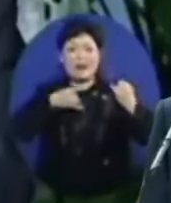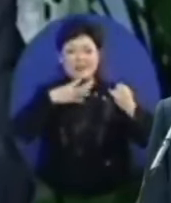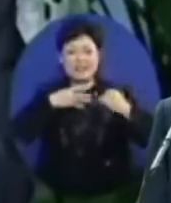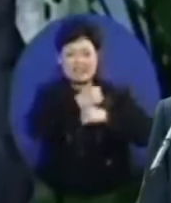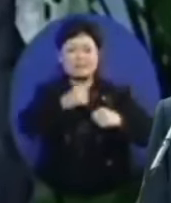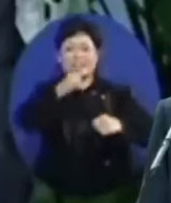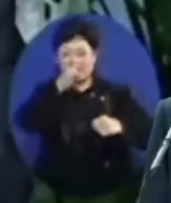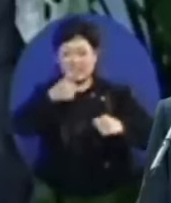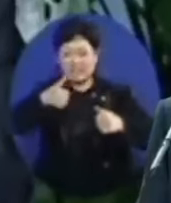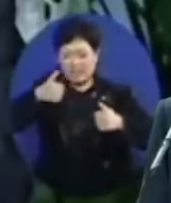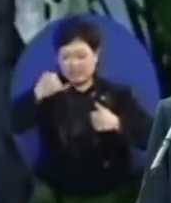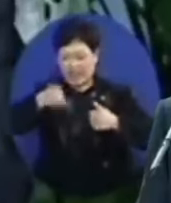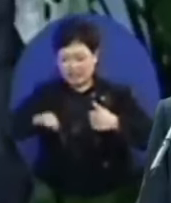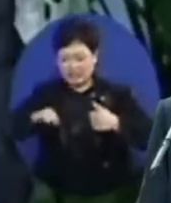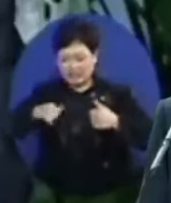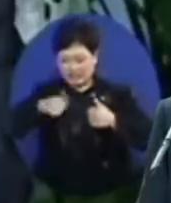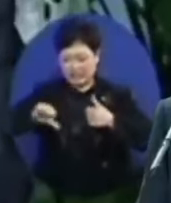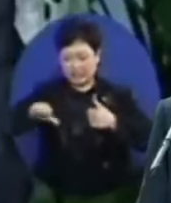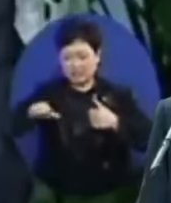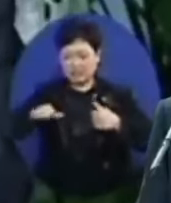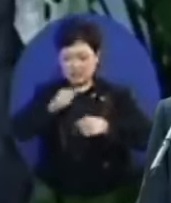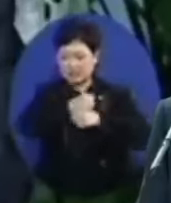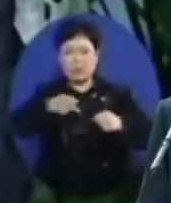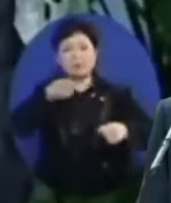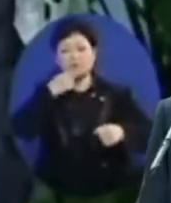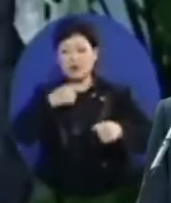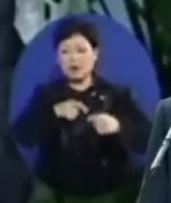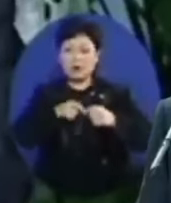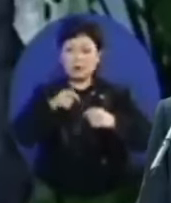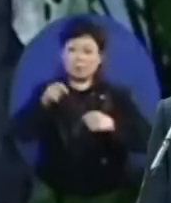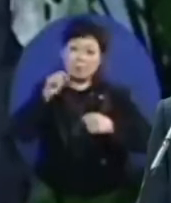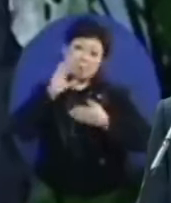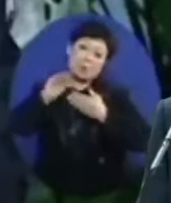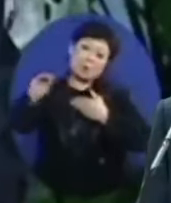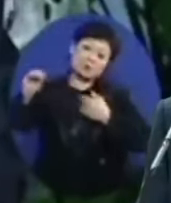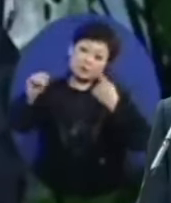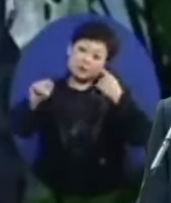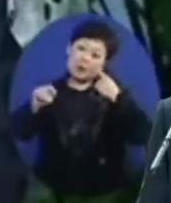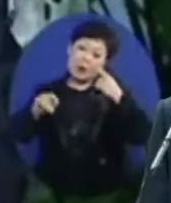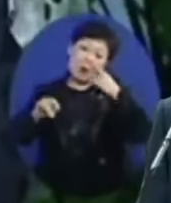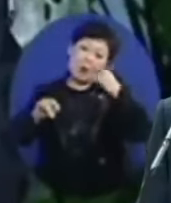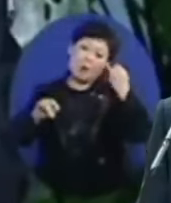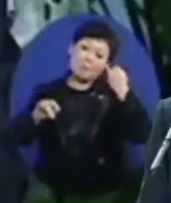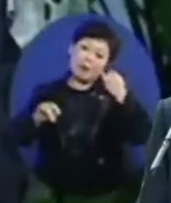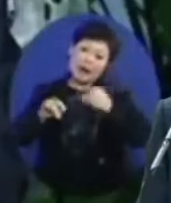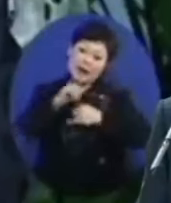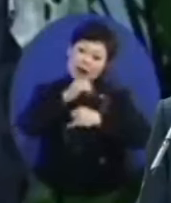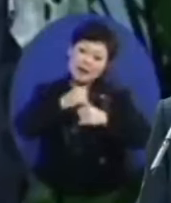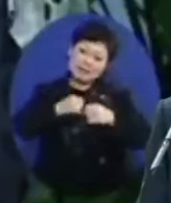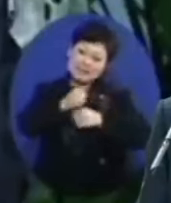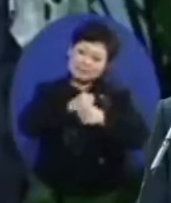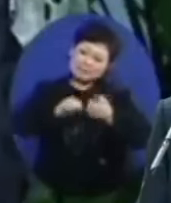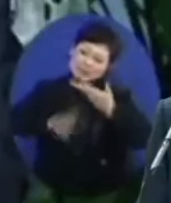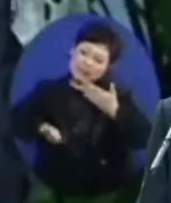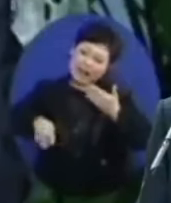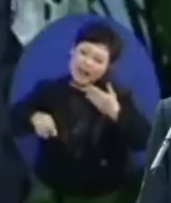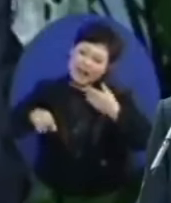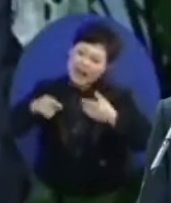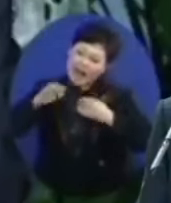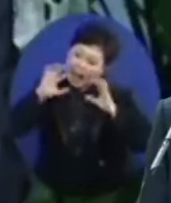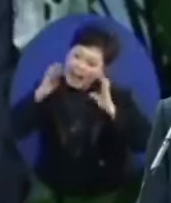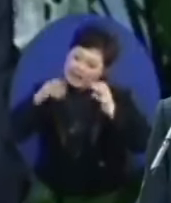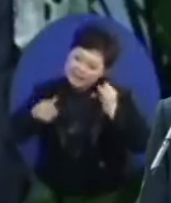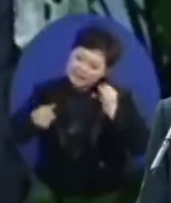걸렸습니다. 그냥 멀리서 보니까 목에 걸렸지만 엄마 멍에 밑에 들어가서 따라가니까 자기는